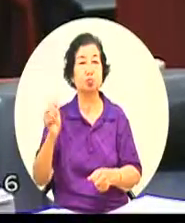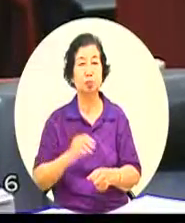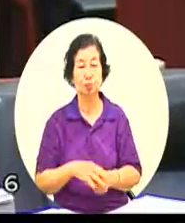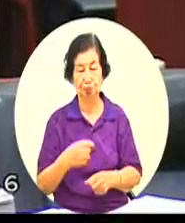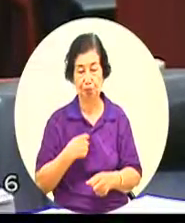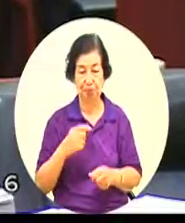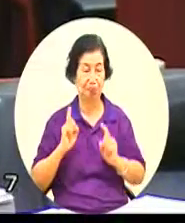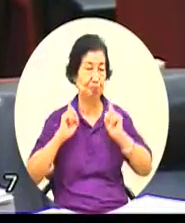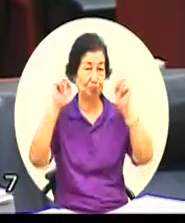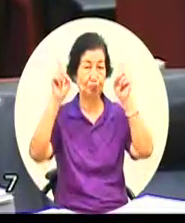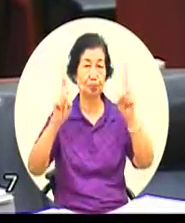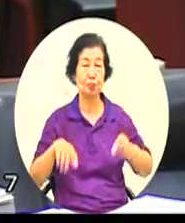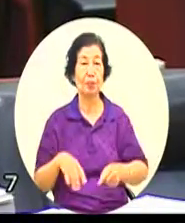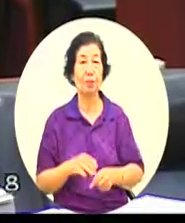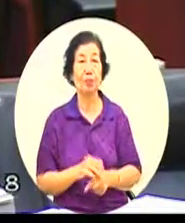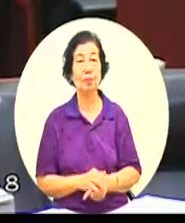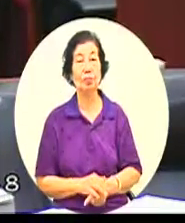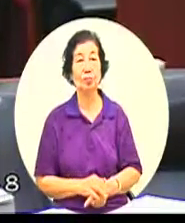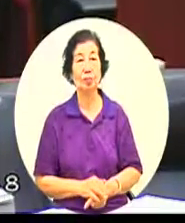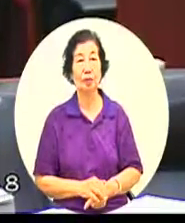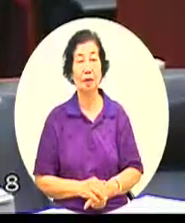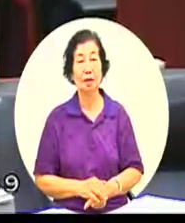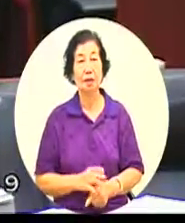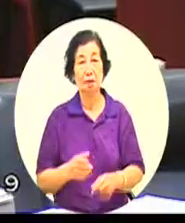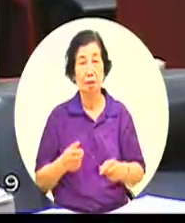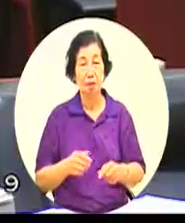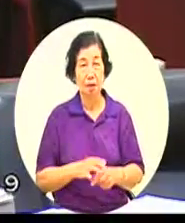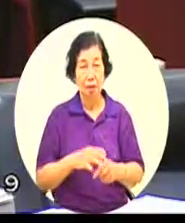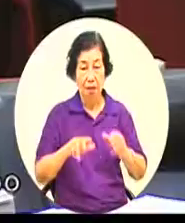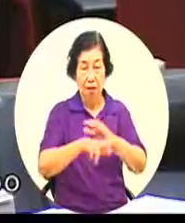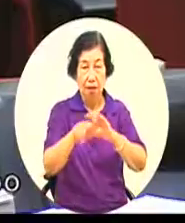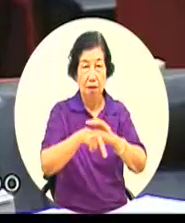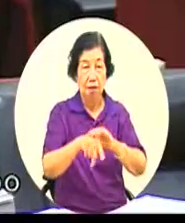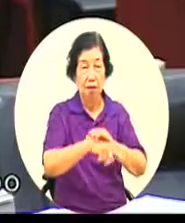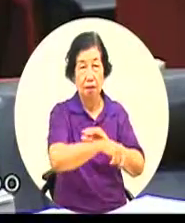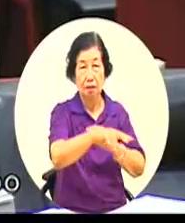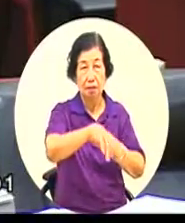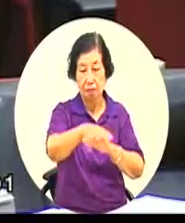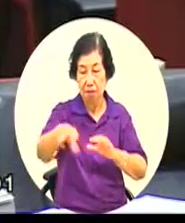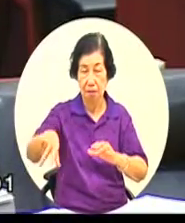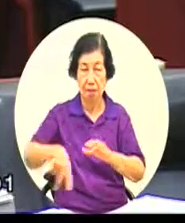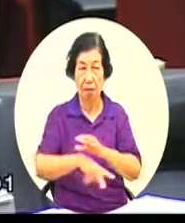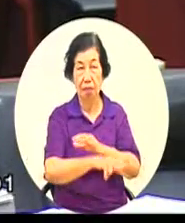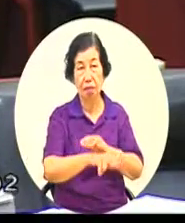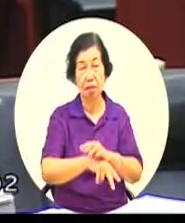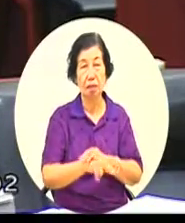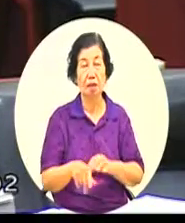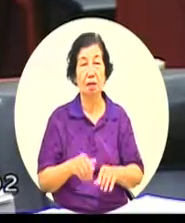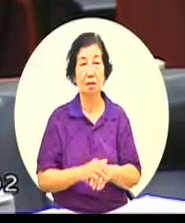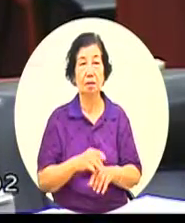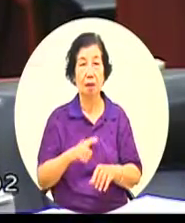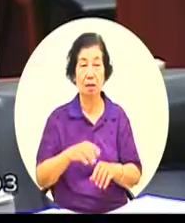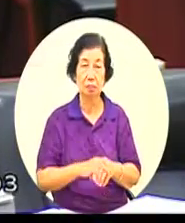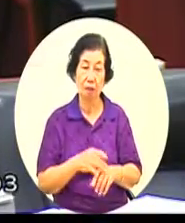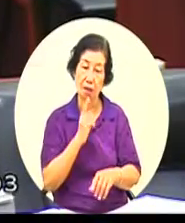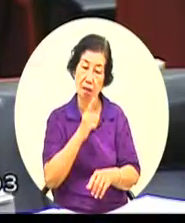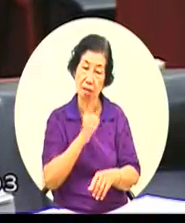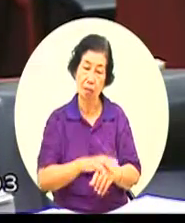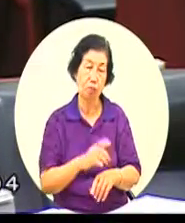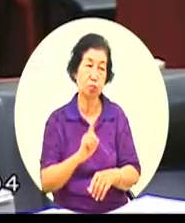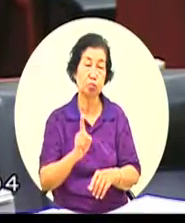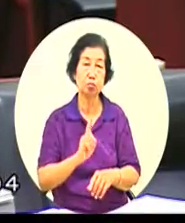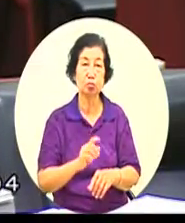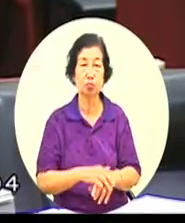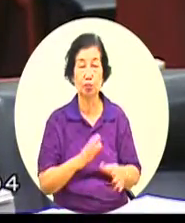了哦！我这空空荡荡，你什么什么全旅游？无你嘛先我考虑一